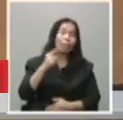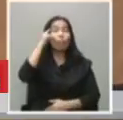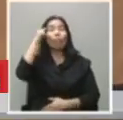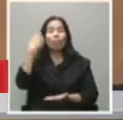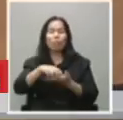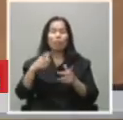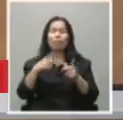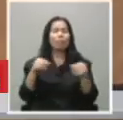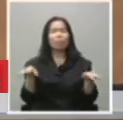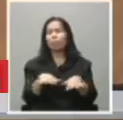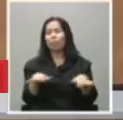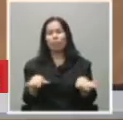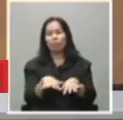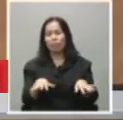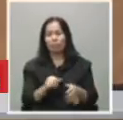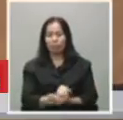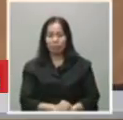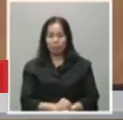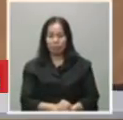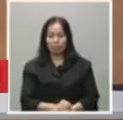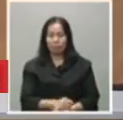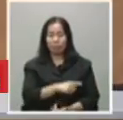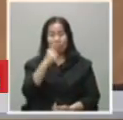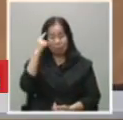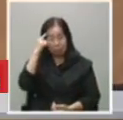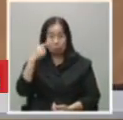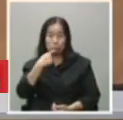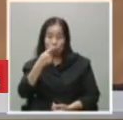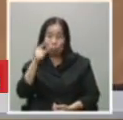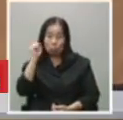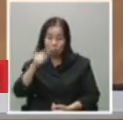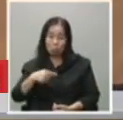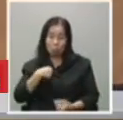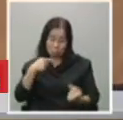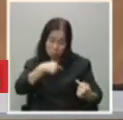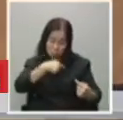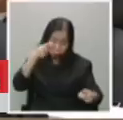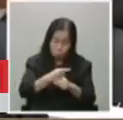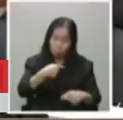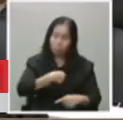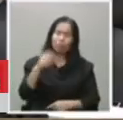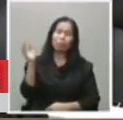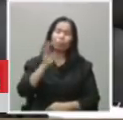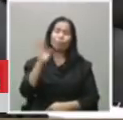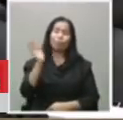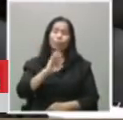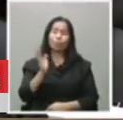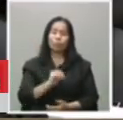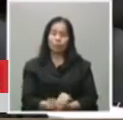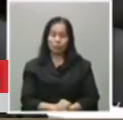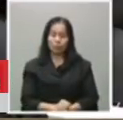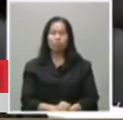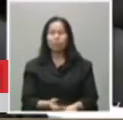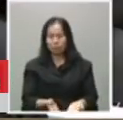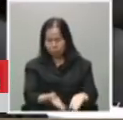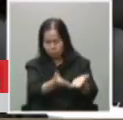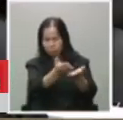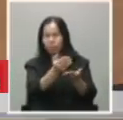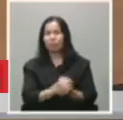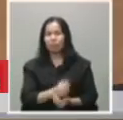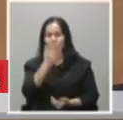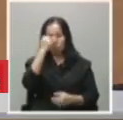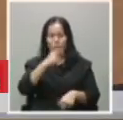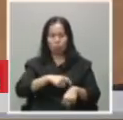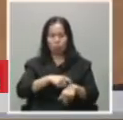ธรรมดานะครับฉะนั้นอย่าไปคิดว่าท่านพูดต้องโดนใจเรานะครับก็ให้ท่านพูดไปเถอะครับเพราะว่าเวลา